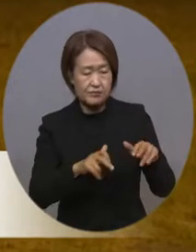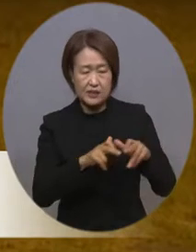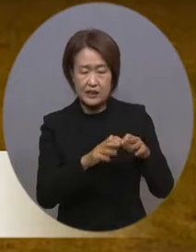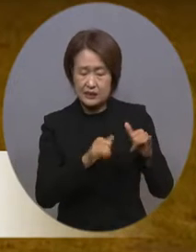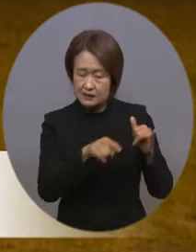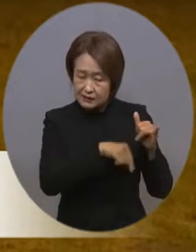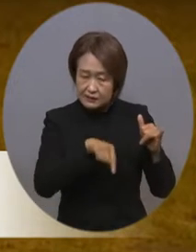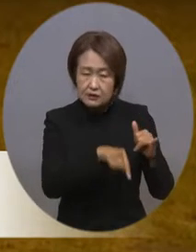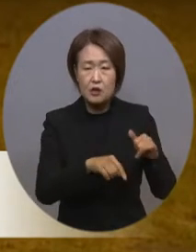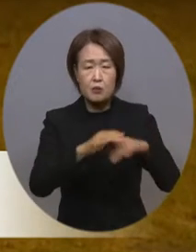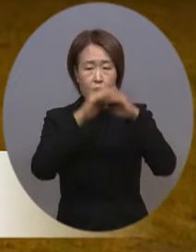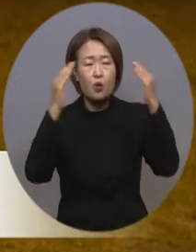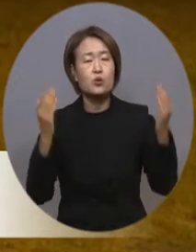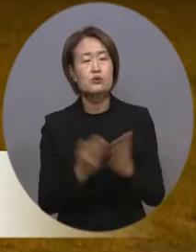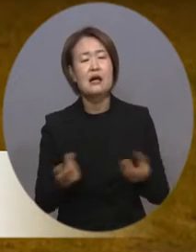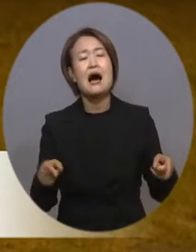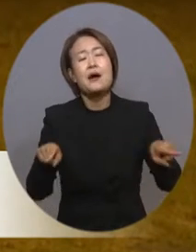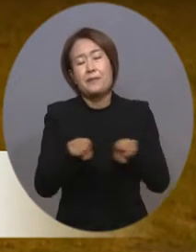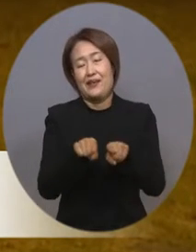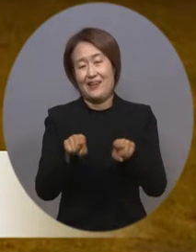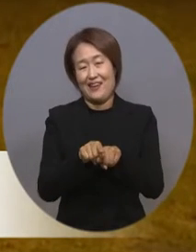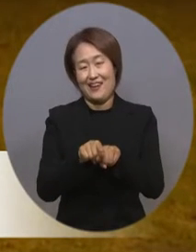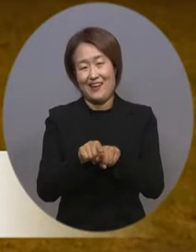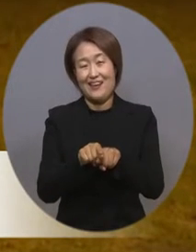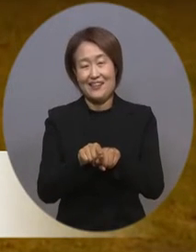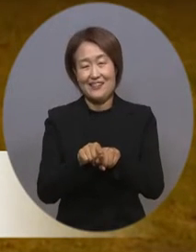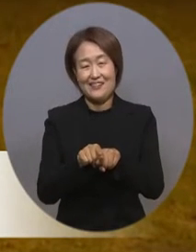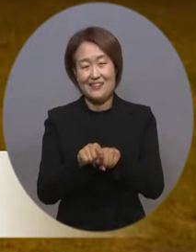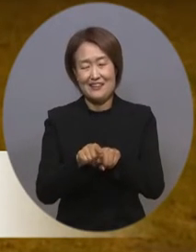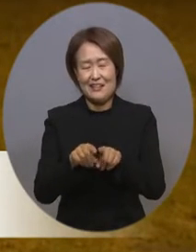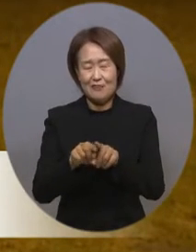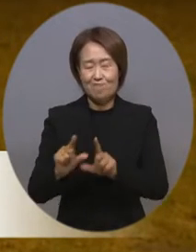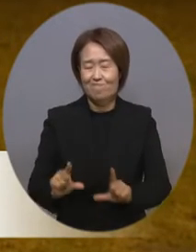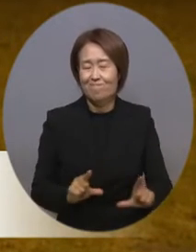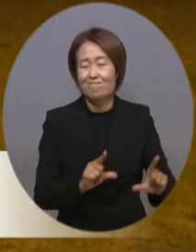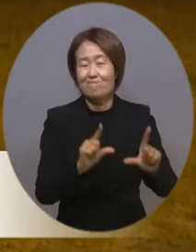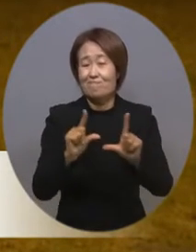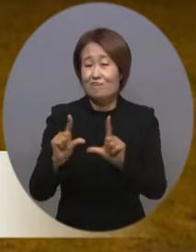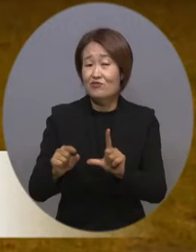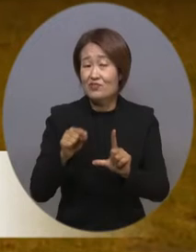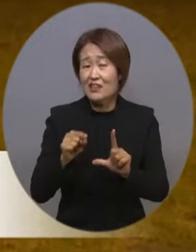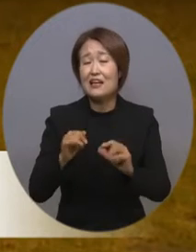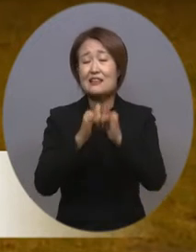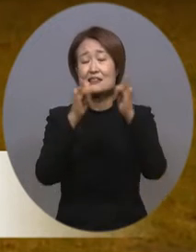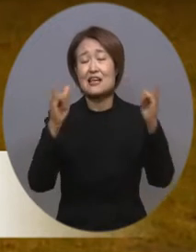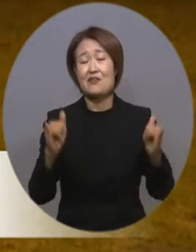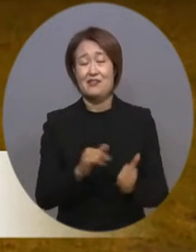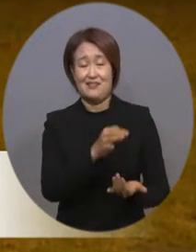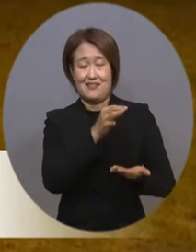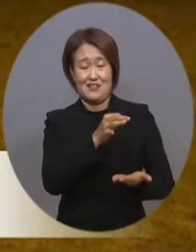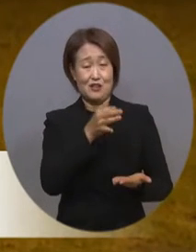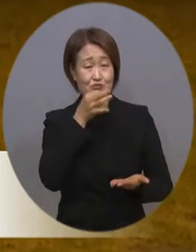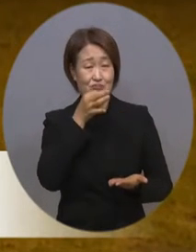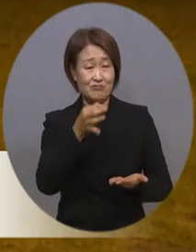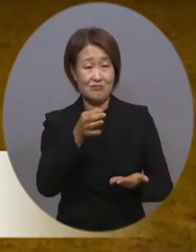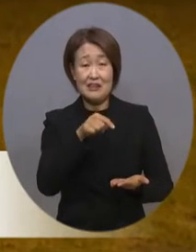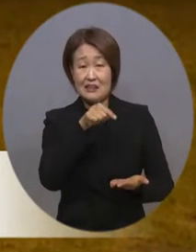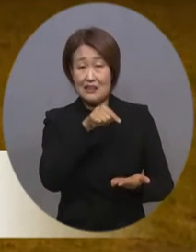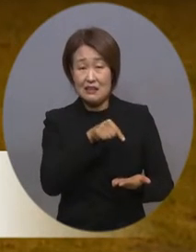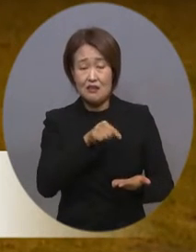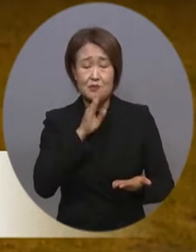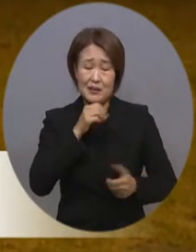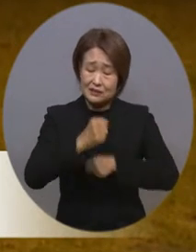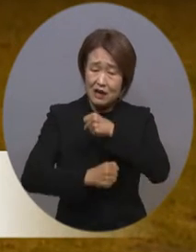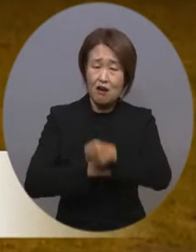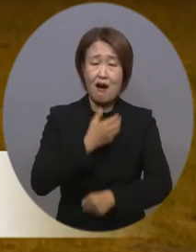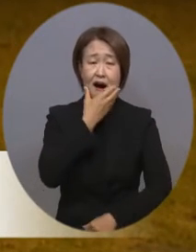우리 모두와 함께 누려야 될 사회적 가치입니다. 이 사회적 가치를 자유와 행복을 누릴 수